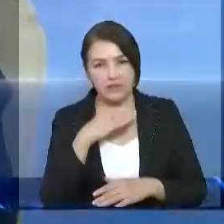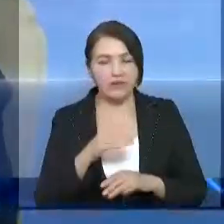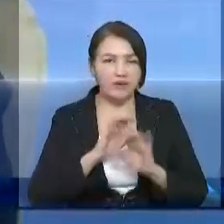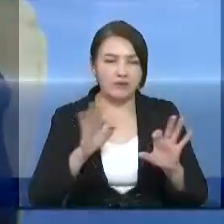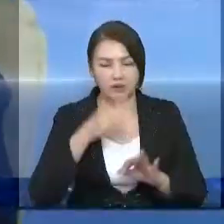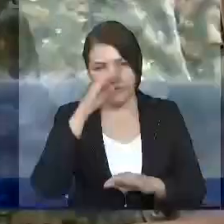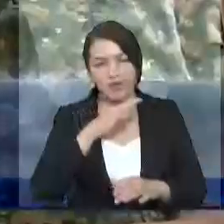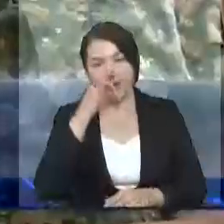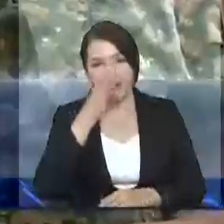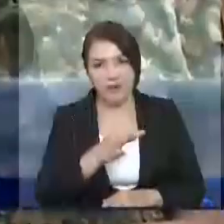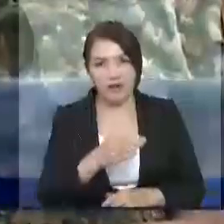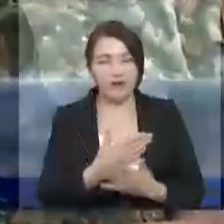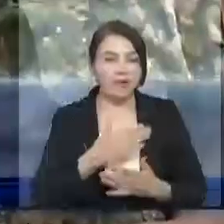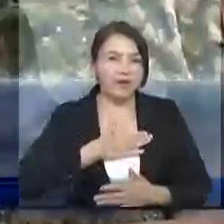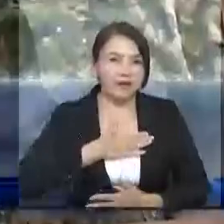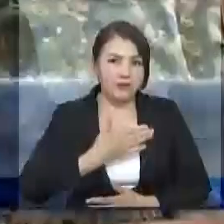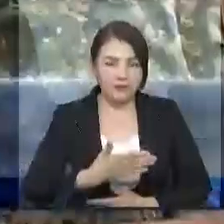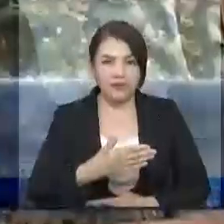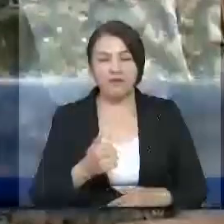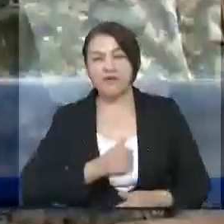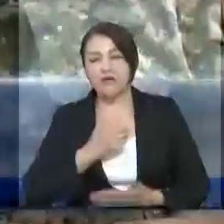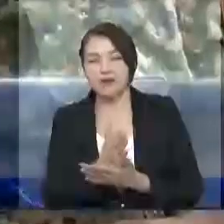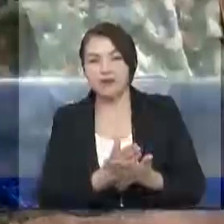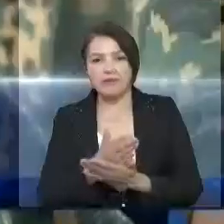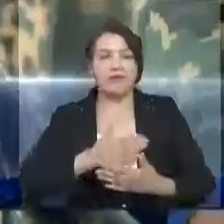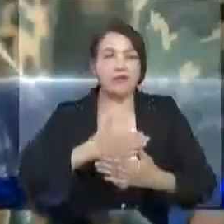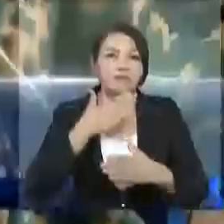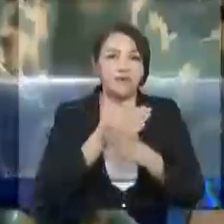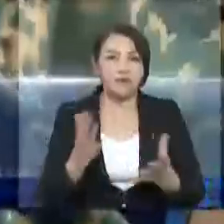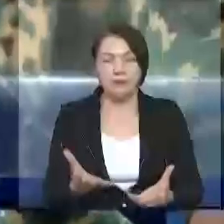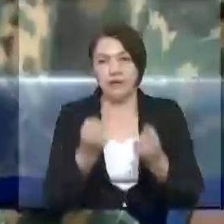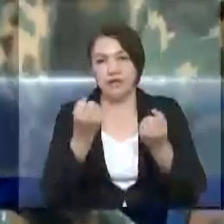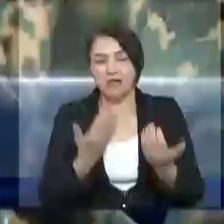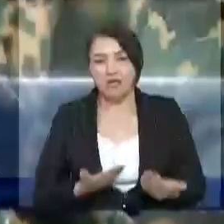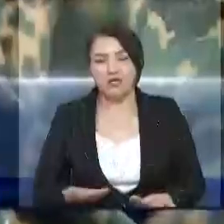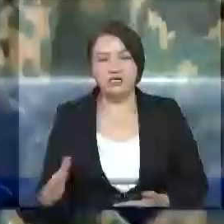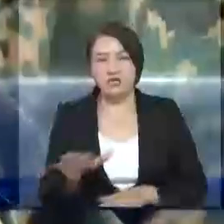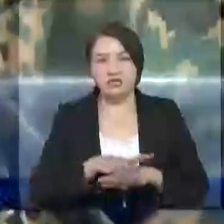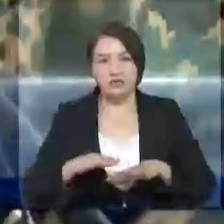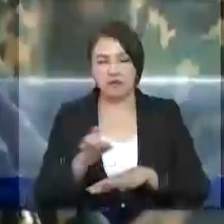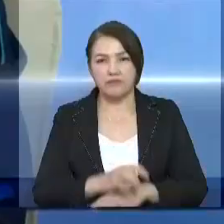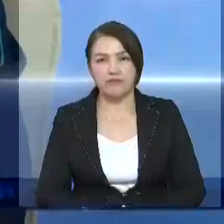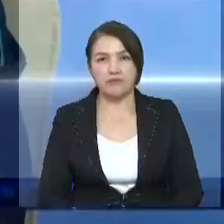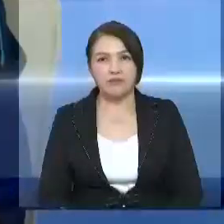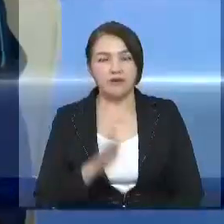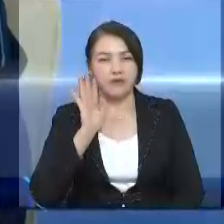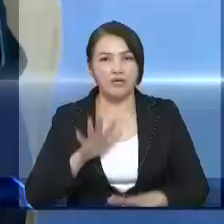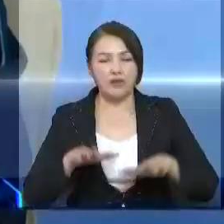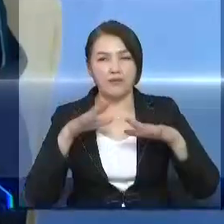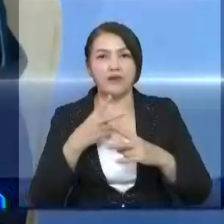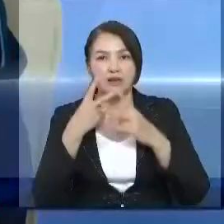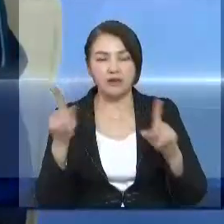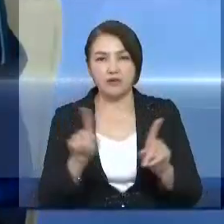своим отцовским опытом и выразили благодарность военнослужащим за активную помощь и поддержку жителей региона последняя паводковая ситуация